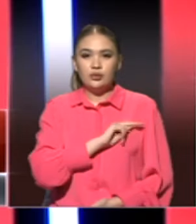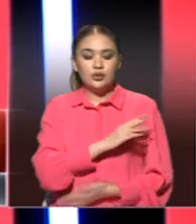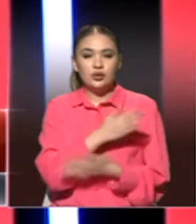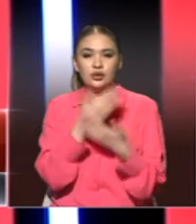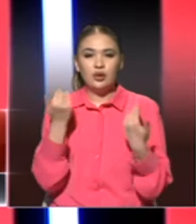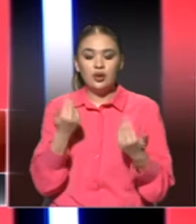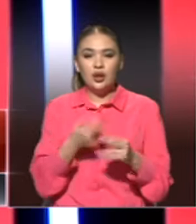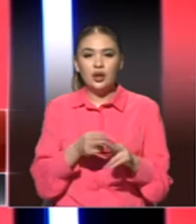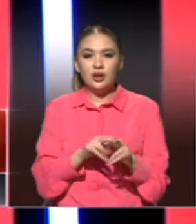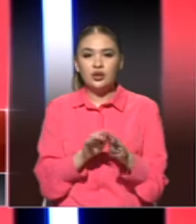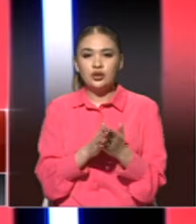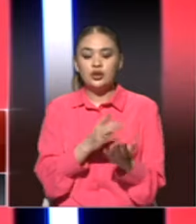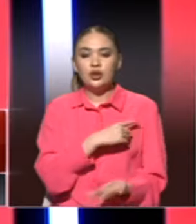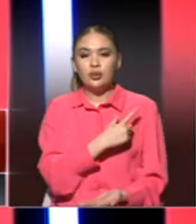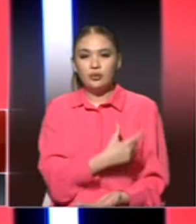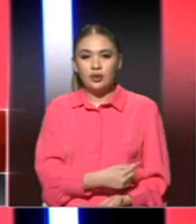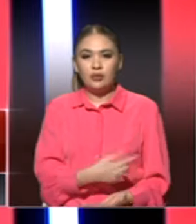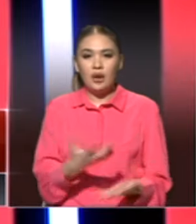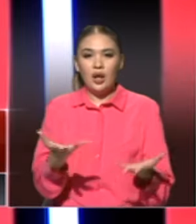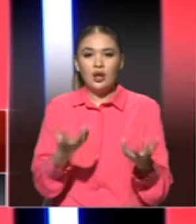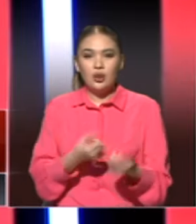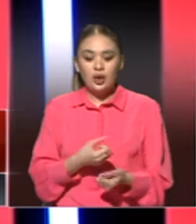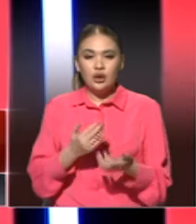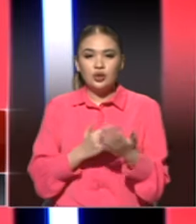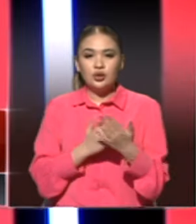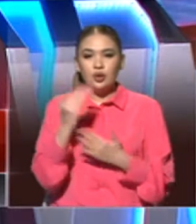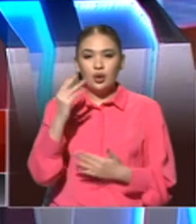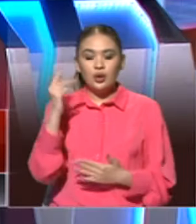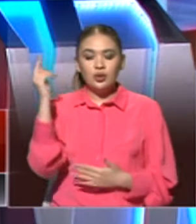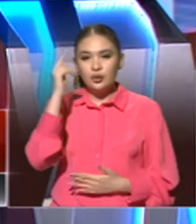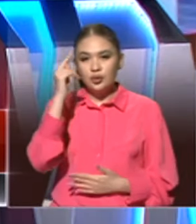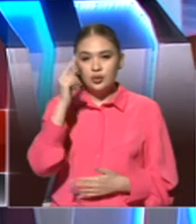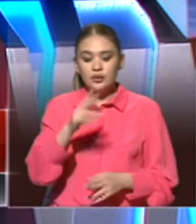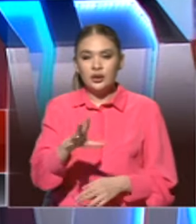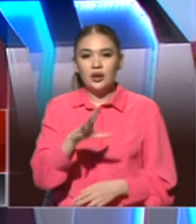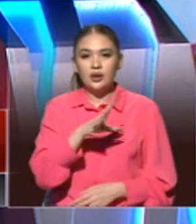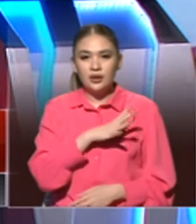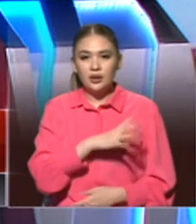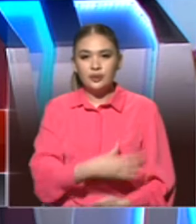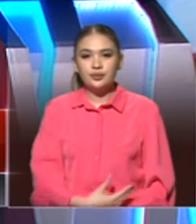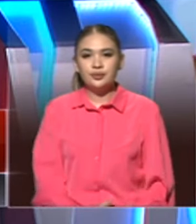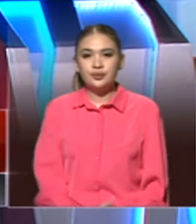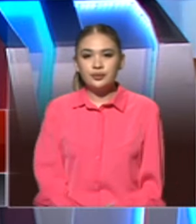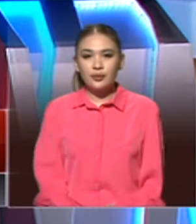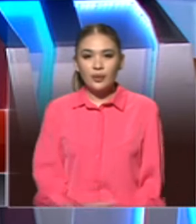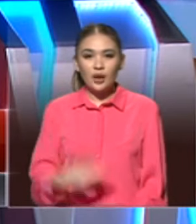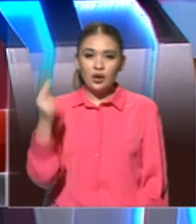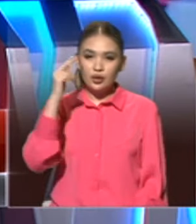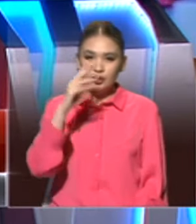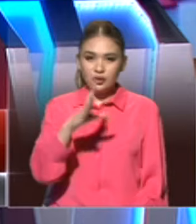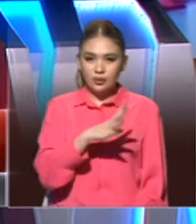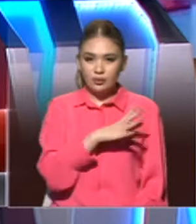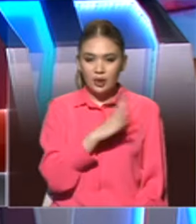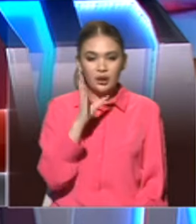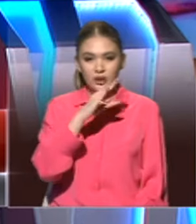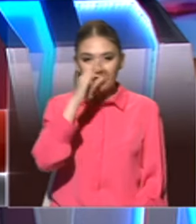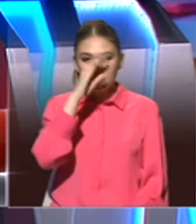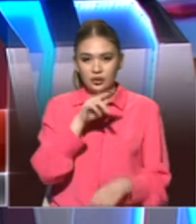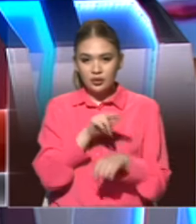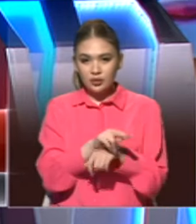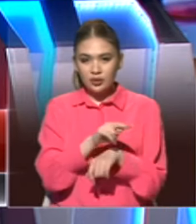Сол дипломды алуға барып, жоғары білім орнында оқығанда, ол ойланды ма? Ата-анасы ақыл айтты ма?